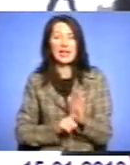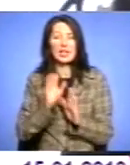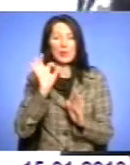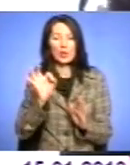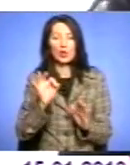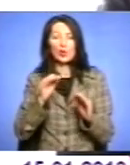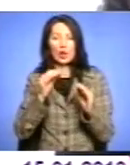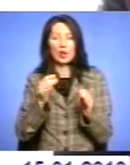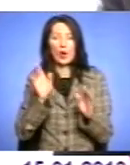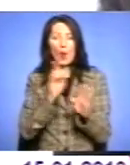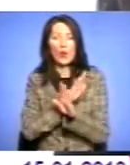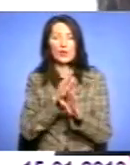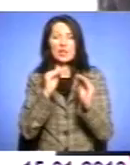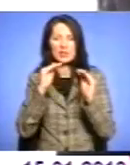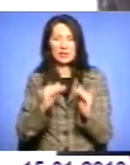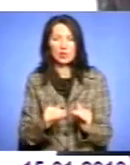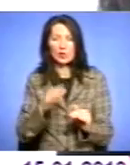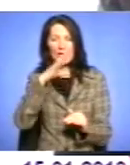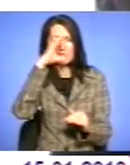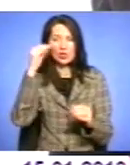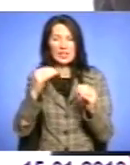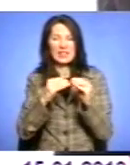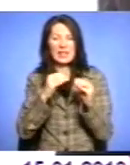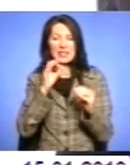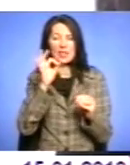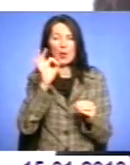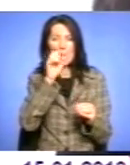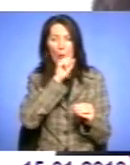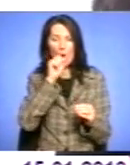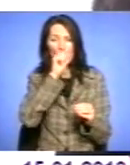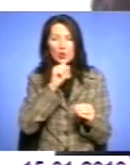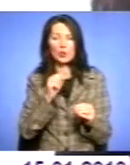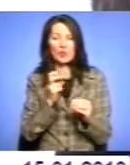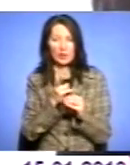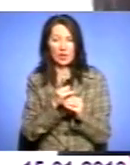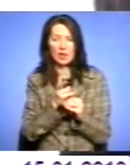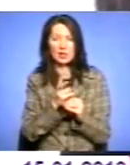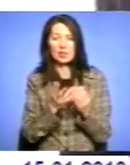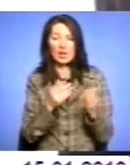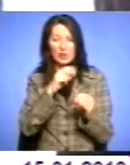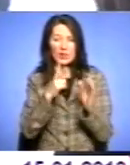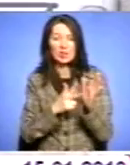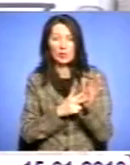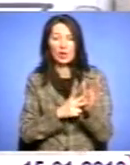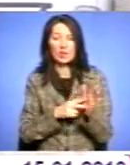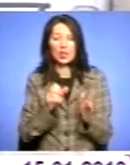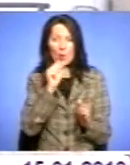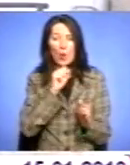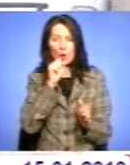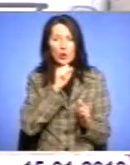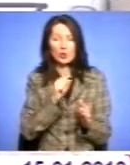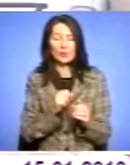ще знижуватиметься вночі до 10 морозу, 12 при прояснях навіть до 18 градусів морозу.